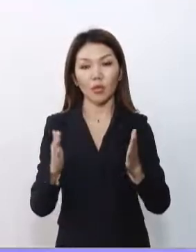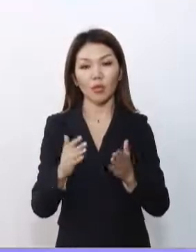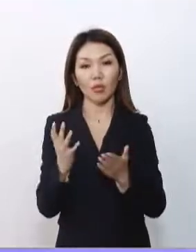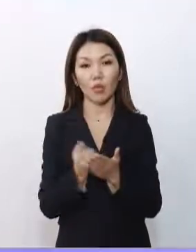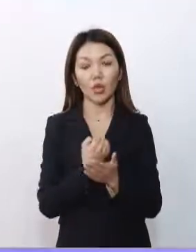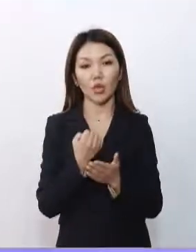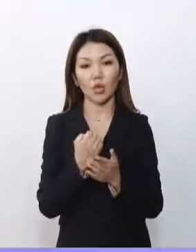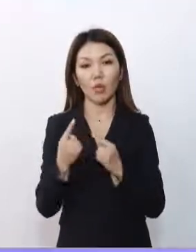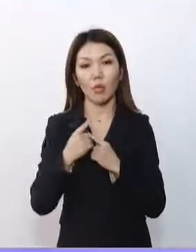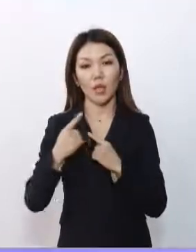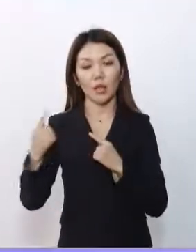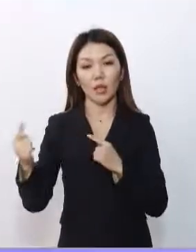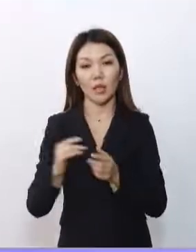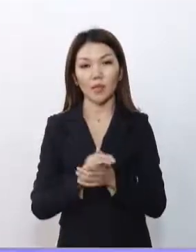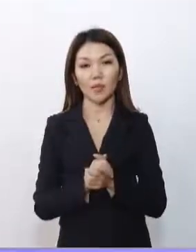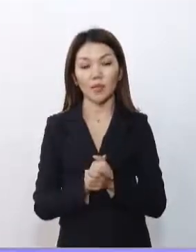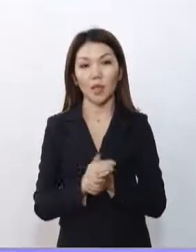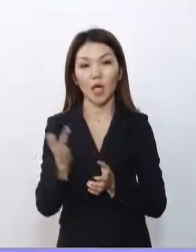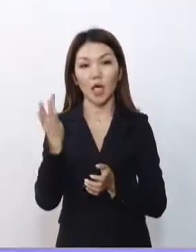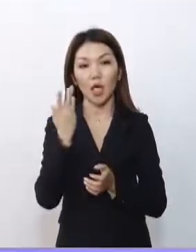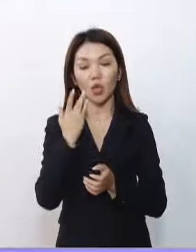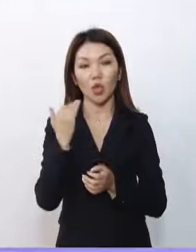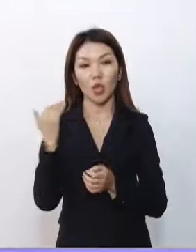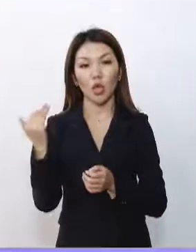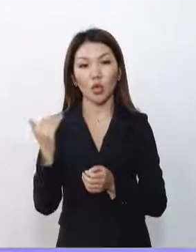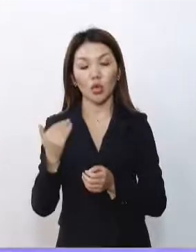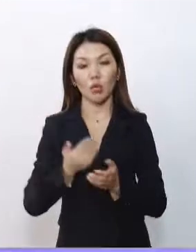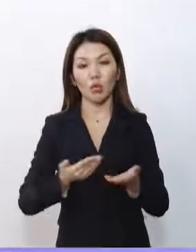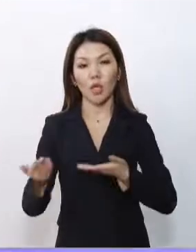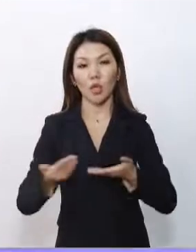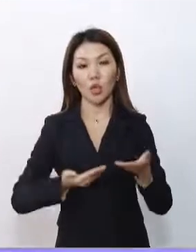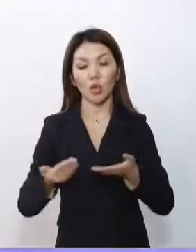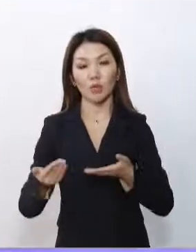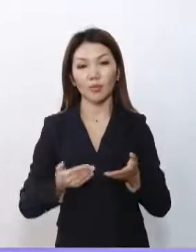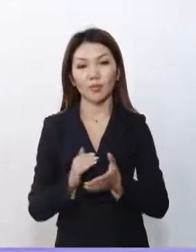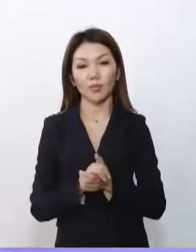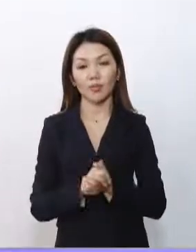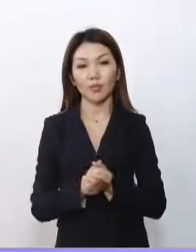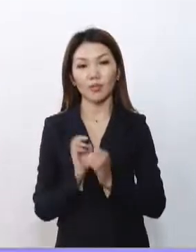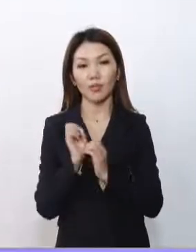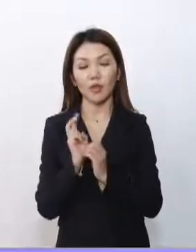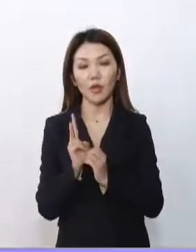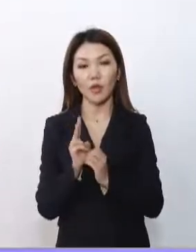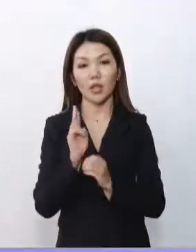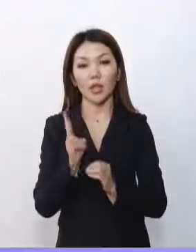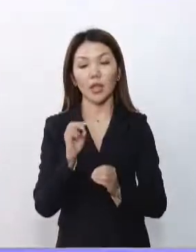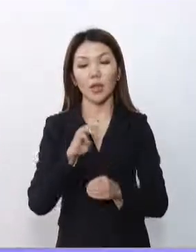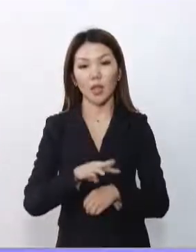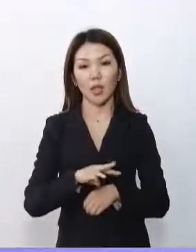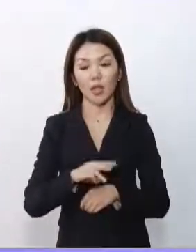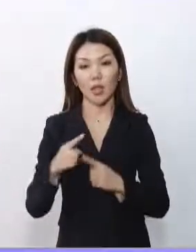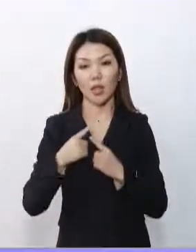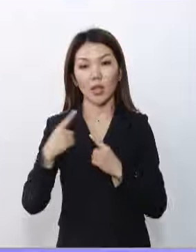получим расстояние которое он прошел 12 километров